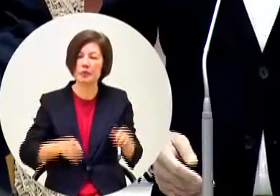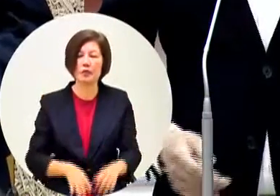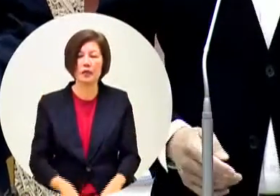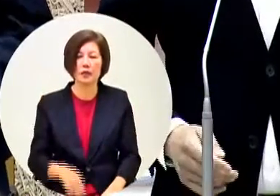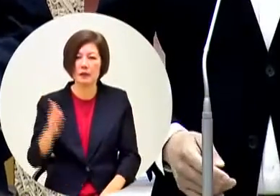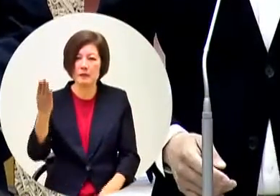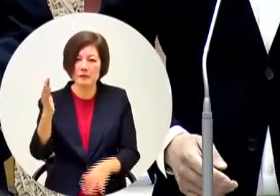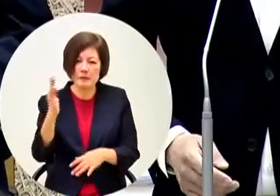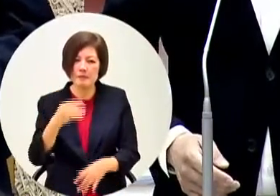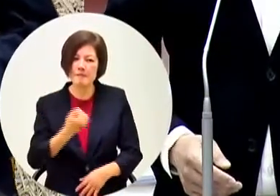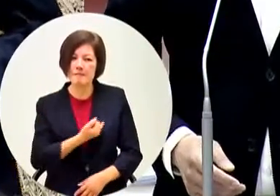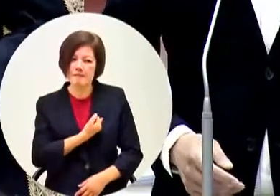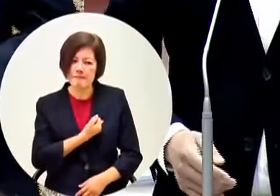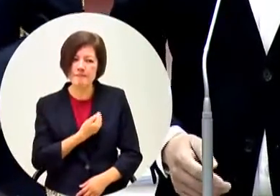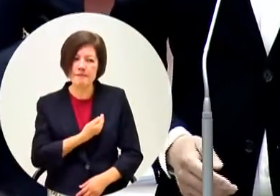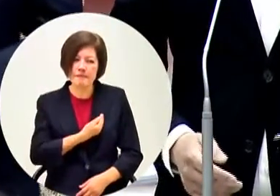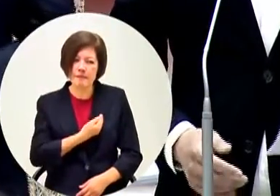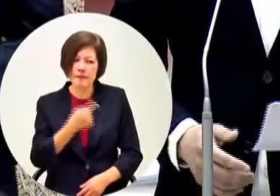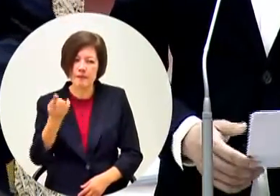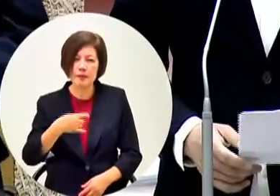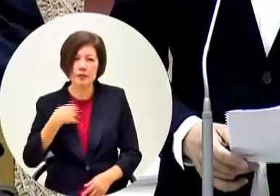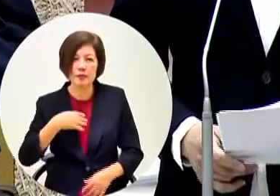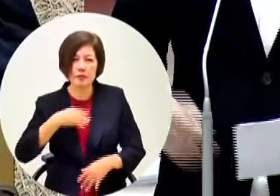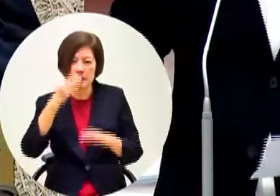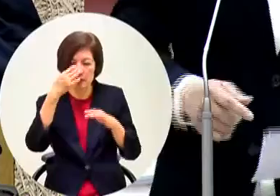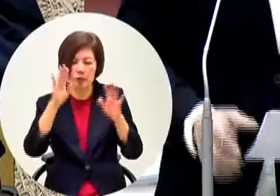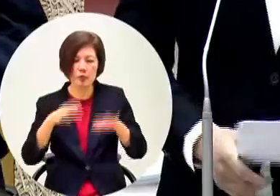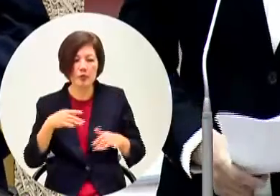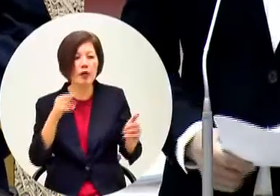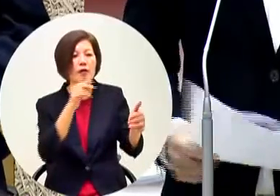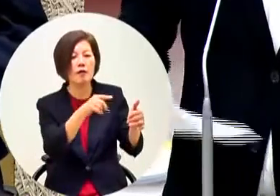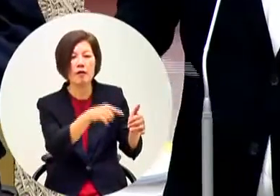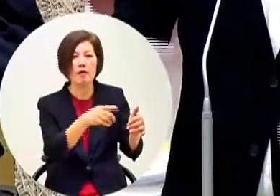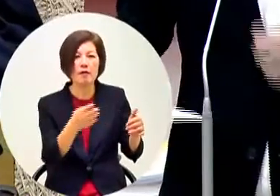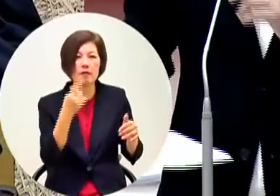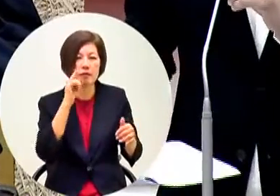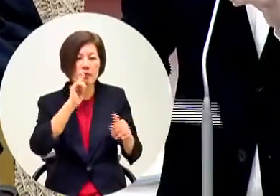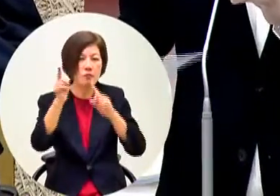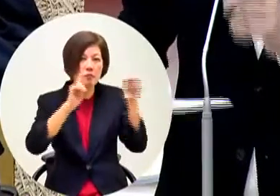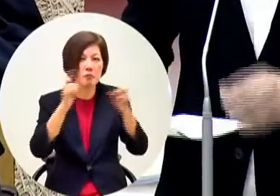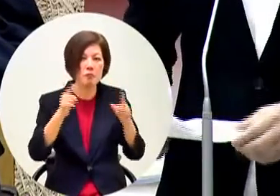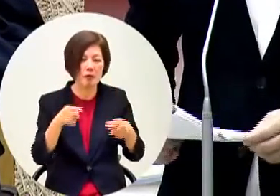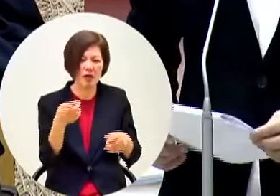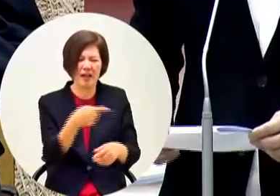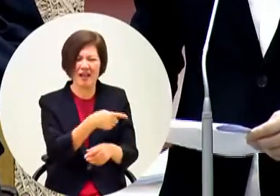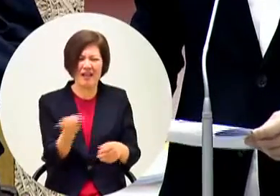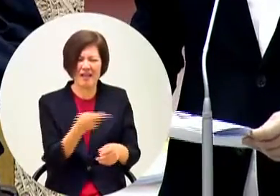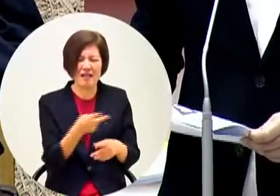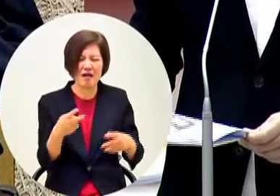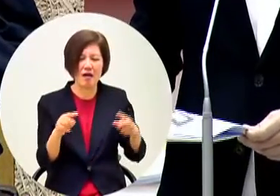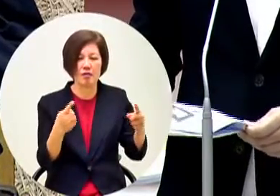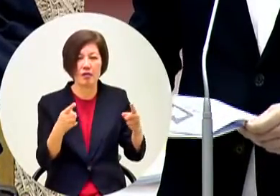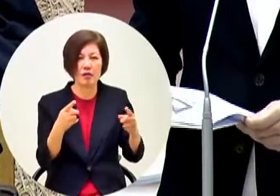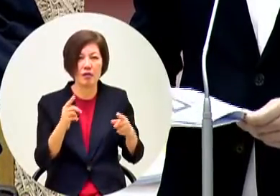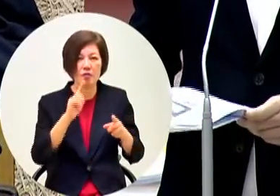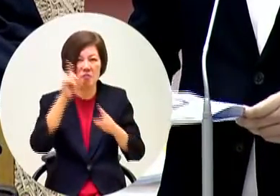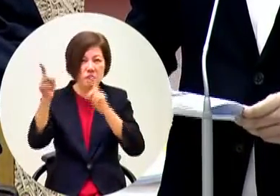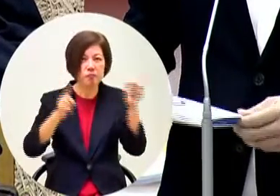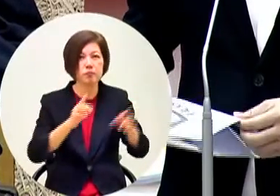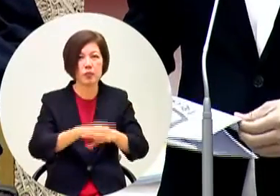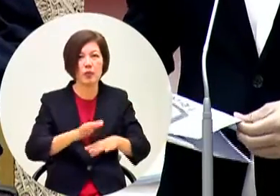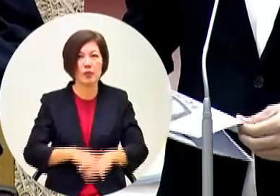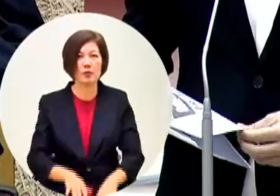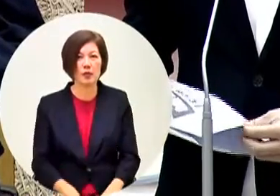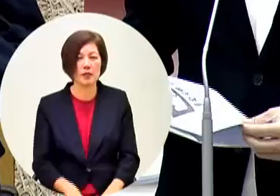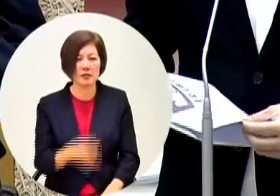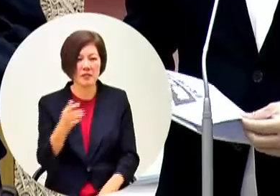检举 A 说你的那个哪一个窗户、哪一个窗框也是违建，一直不断检举。现在变成是说拆除大队是一个辖院报复的工具，所